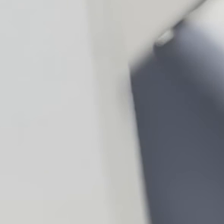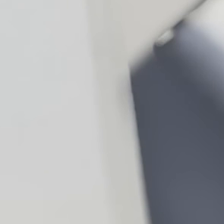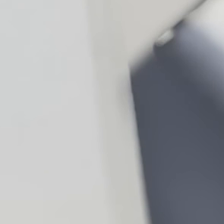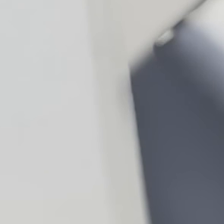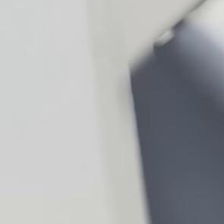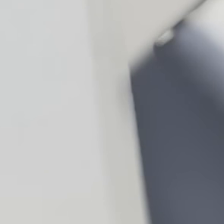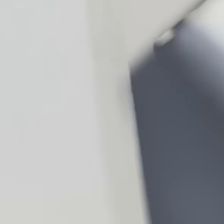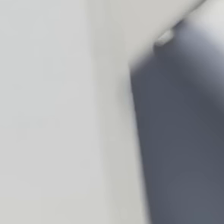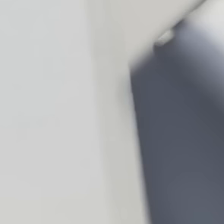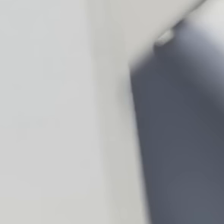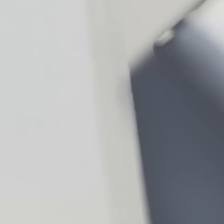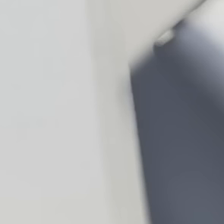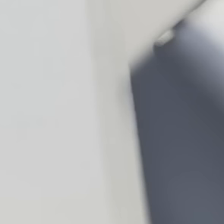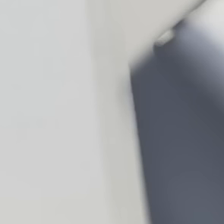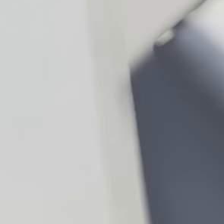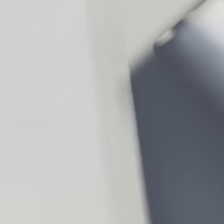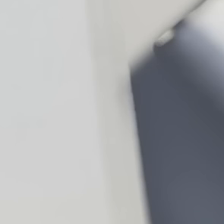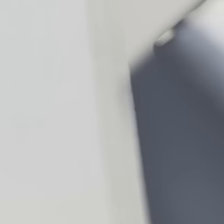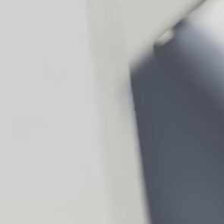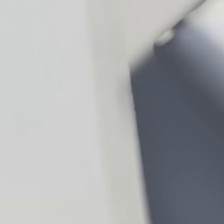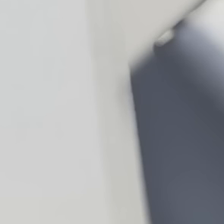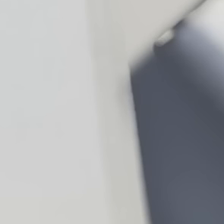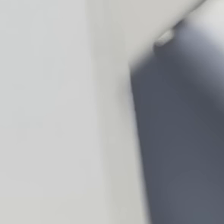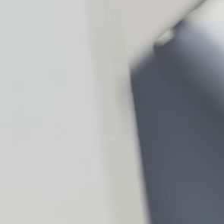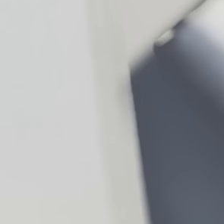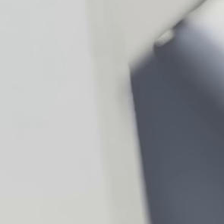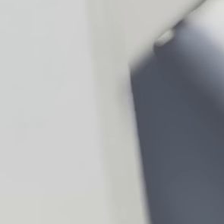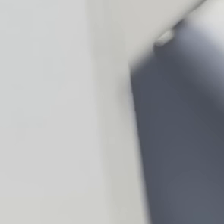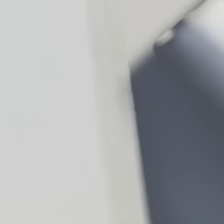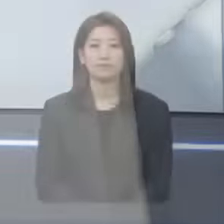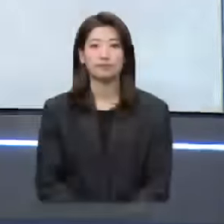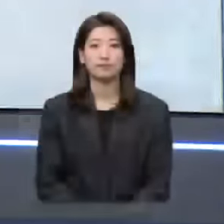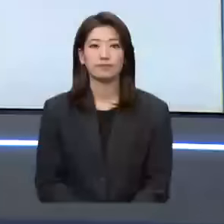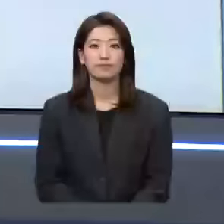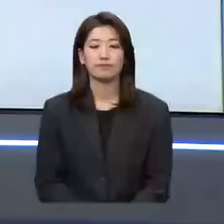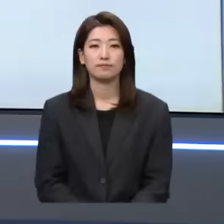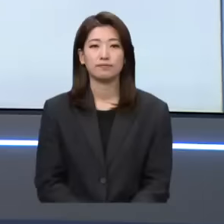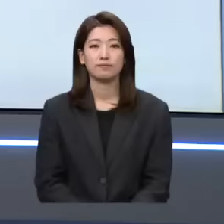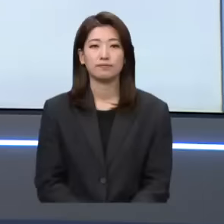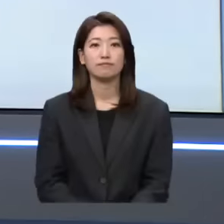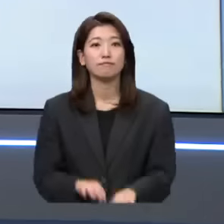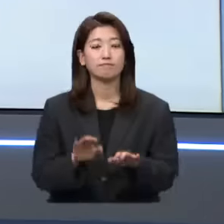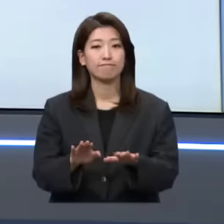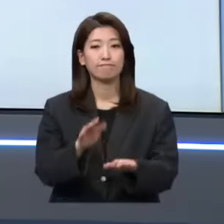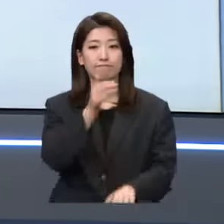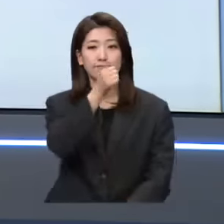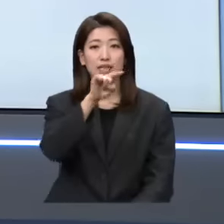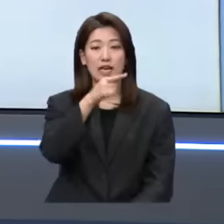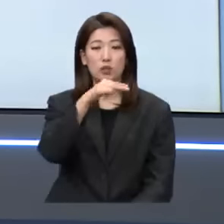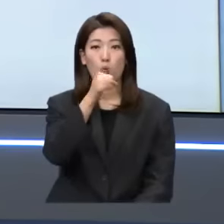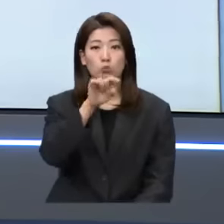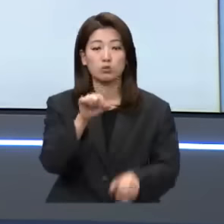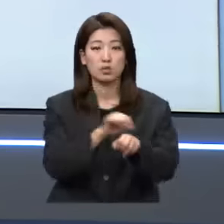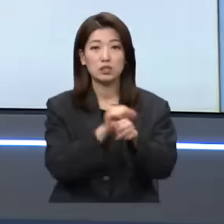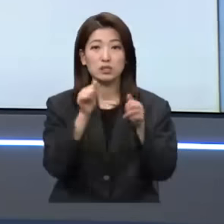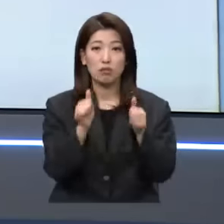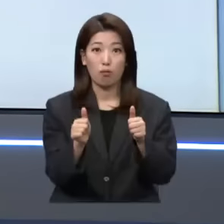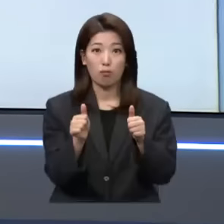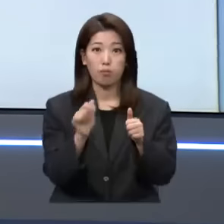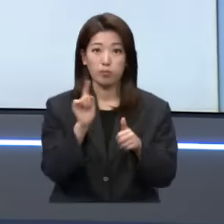한동훈 특검 있니다네 한동훈 특검 기사 보겠습니다 조국 첫 회견서 한동훈 딸